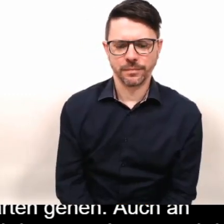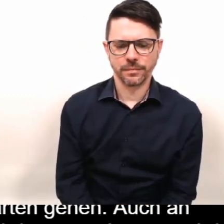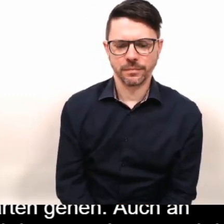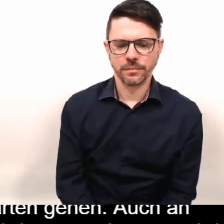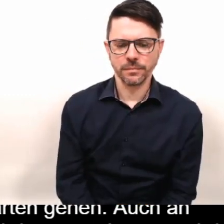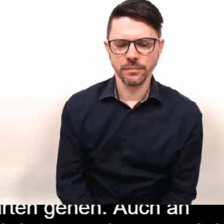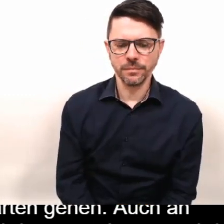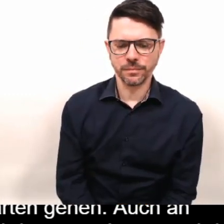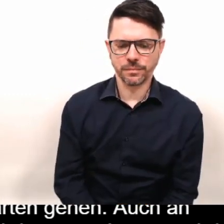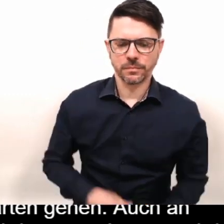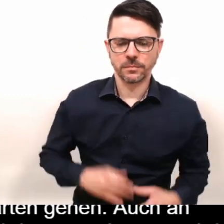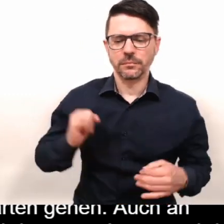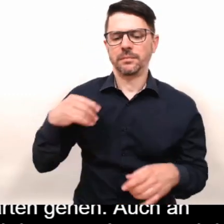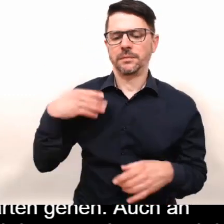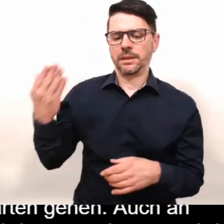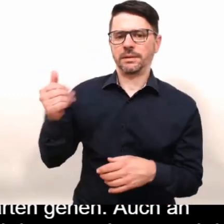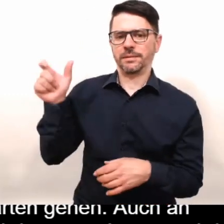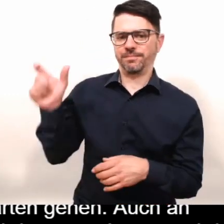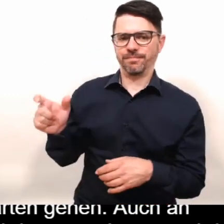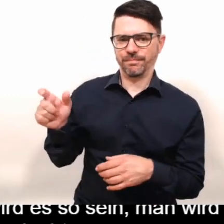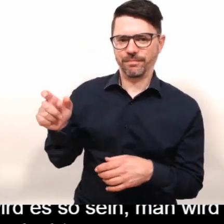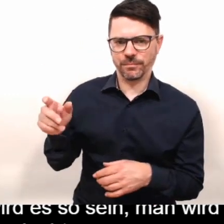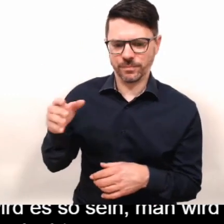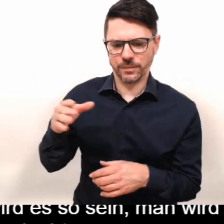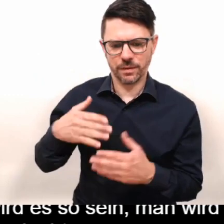Alexander Kain, Passauer Neupresse, bitte.